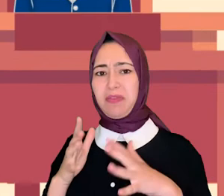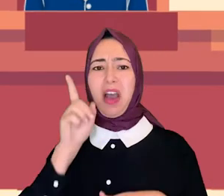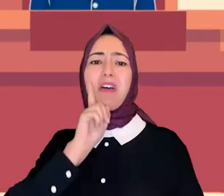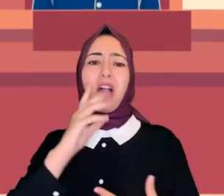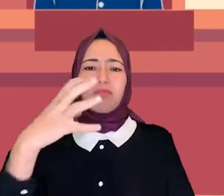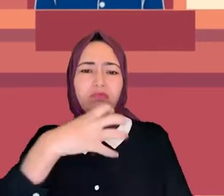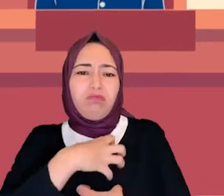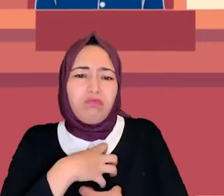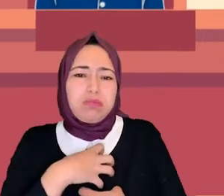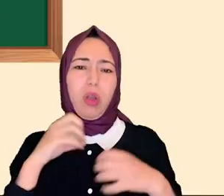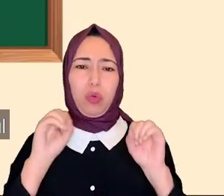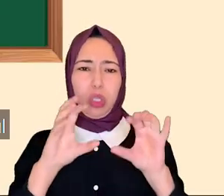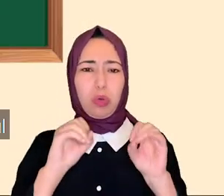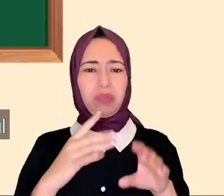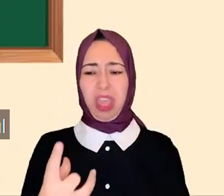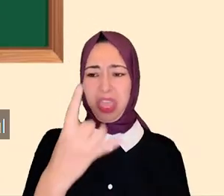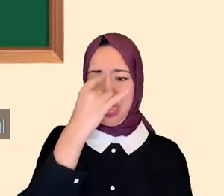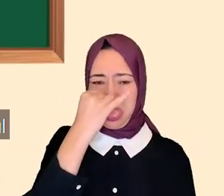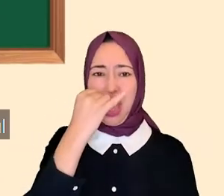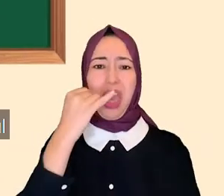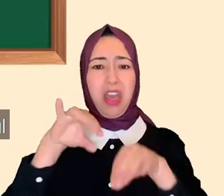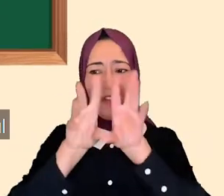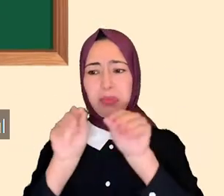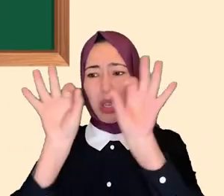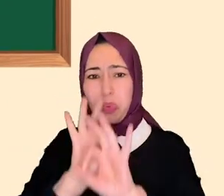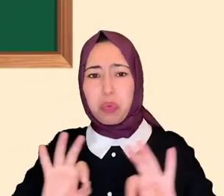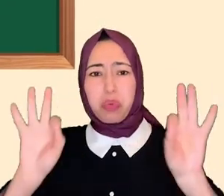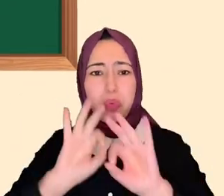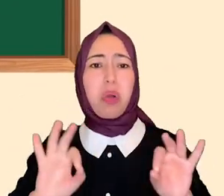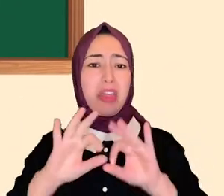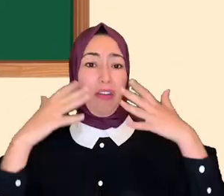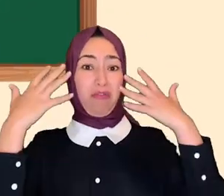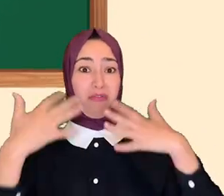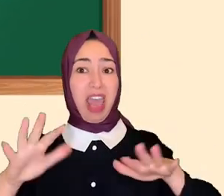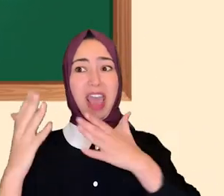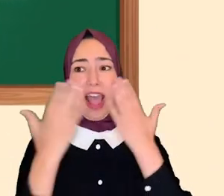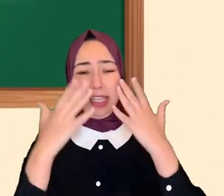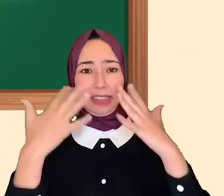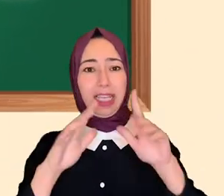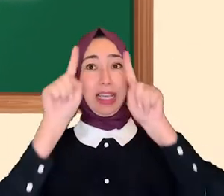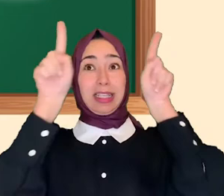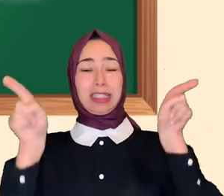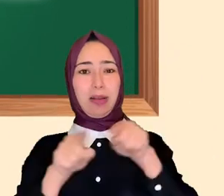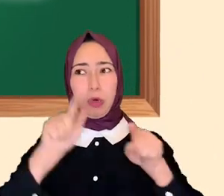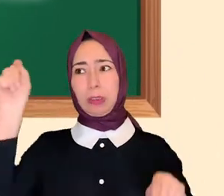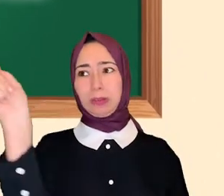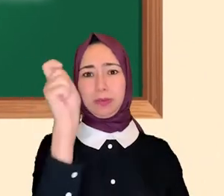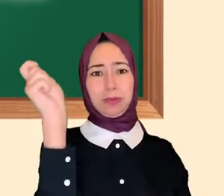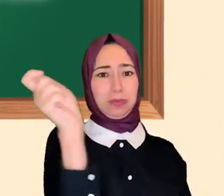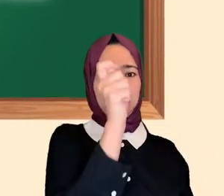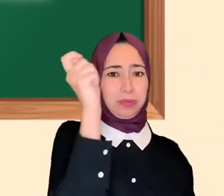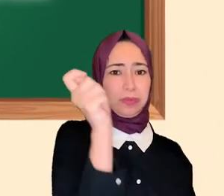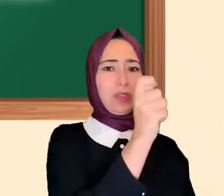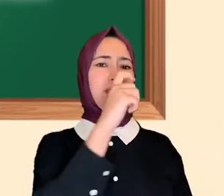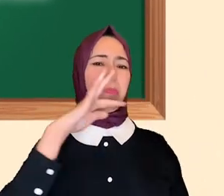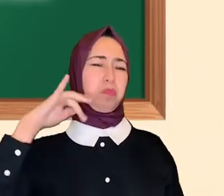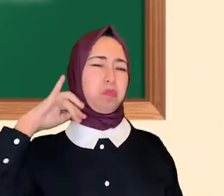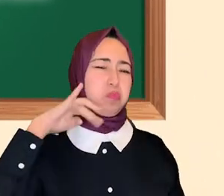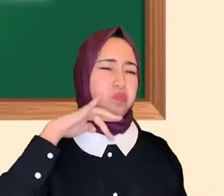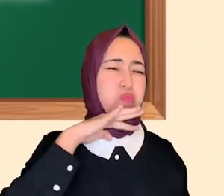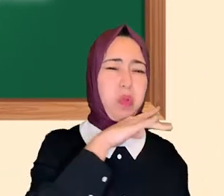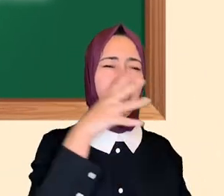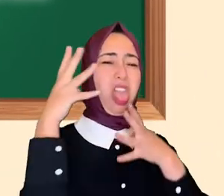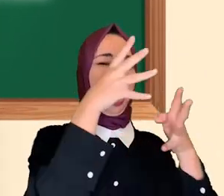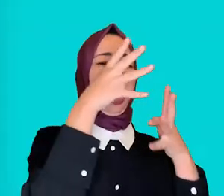أمل وحست روحها تهانت. اليتم والقهر خليوها تكتب في آخر الحصة على السبورة كلام موجع وجارح بلغة فيها كلام